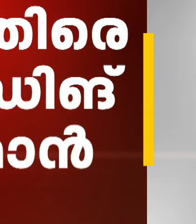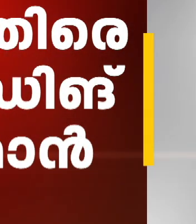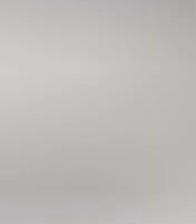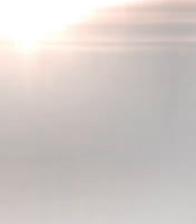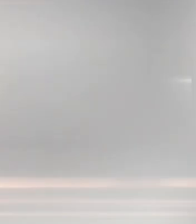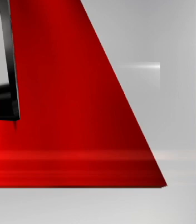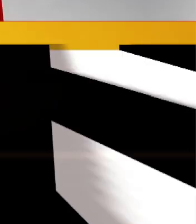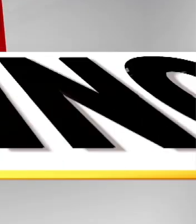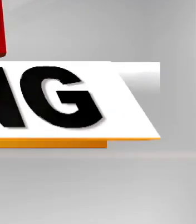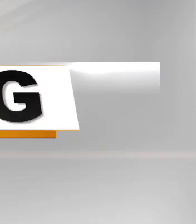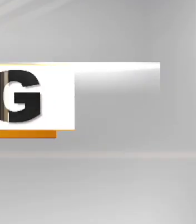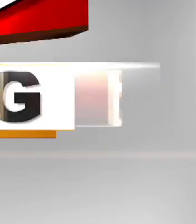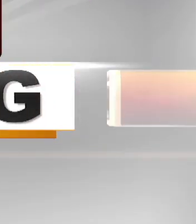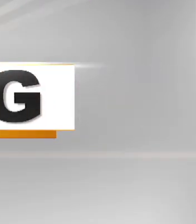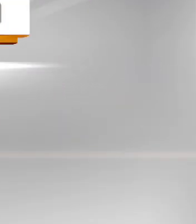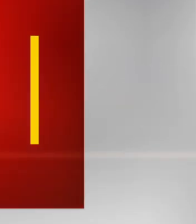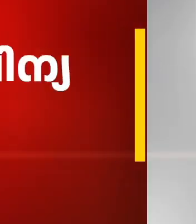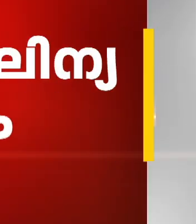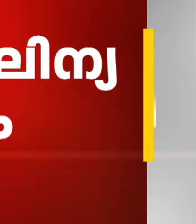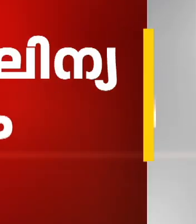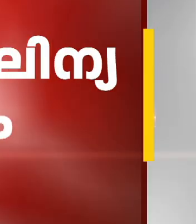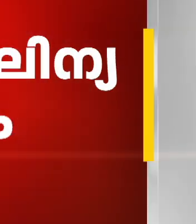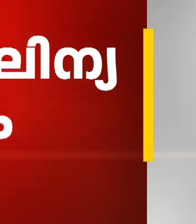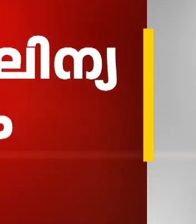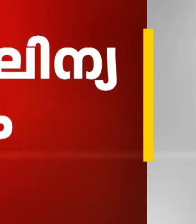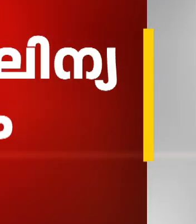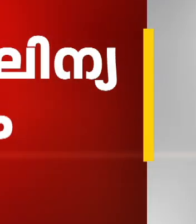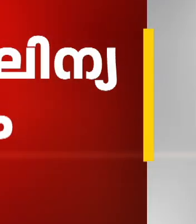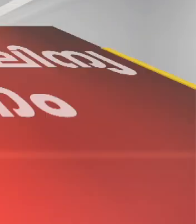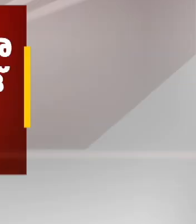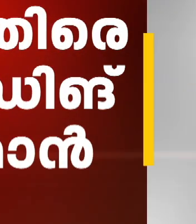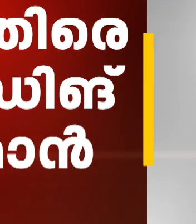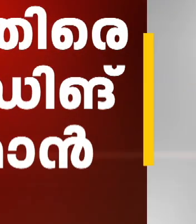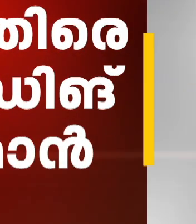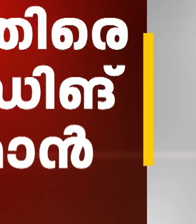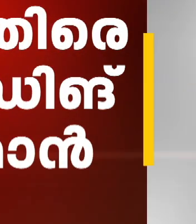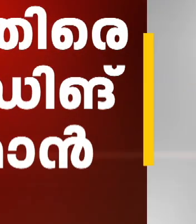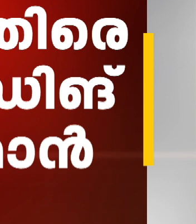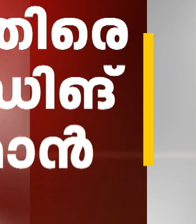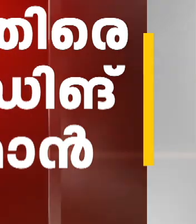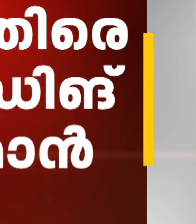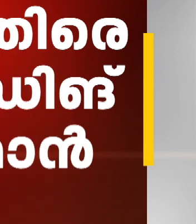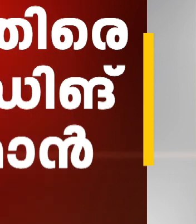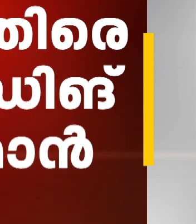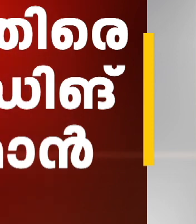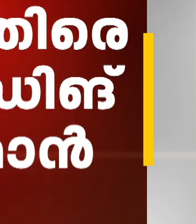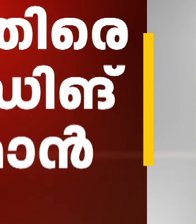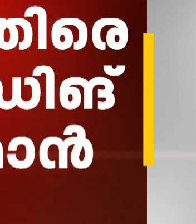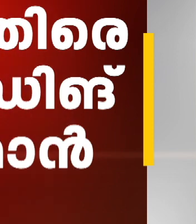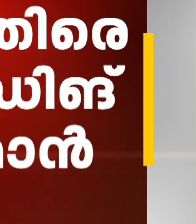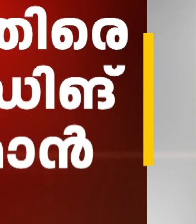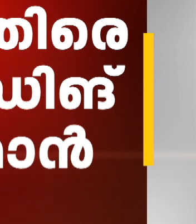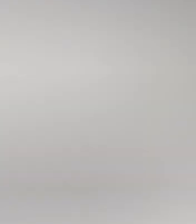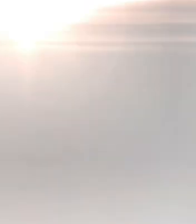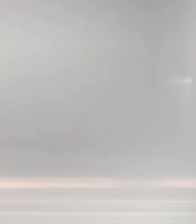തന്നെ പൂർണ്ണ പരാജയമാണ് കൊച്ചിൻ കോർപ്പറേഷൻ ഈ മാലിന്യ നിർമ്മാർജ്ജനവുമായി ബന്ധപ്പെട്ട് നടത്തുന്ന പ്രവൃത്തികൾ എന്നാണ് ആരോഗ്യ സ്റ്റാൻഡിംഗ് കമ്മിറ്റി ചെയർമാൻ ടി കെ അഷ്റഫ്